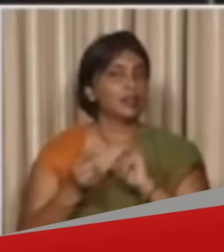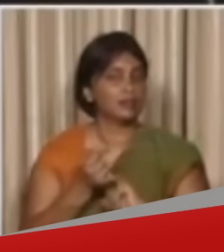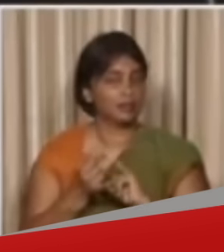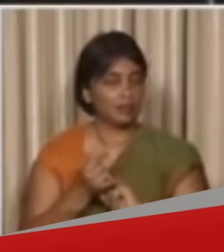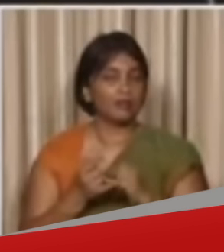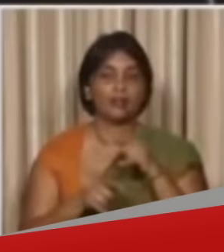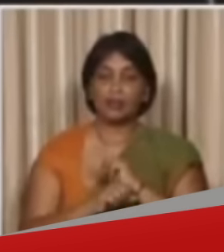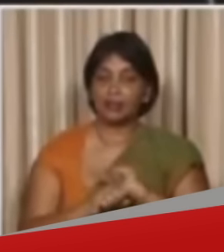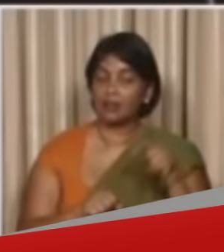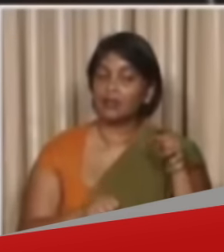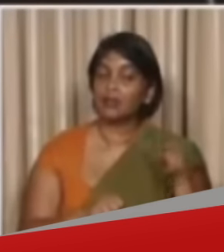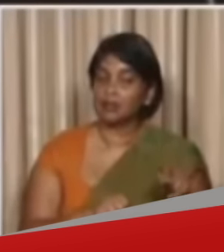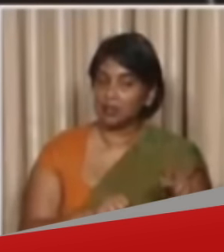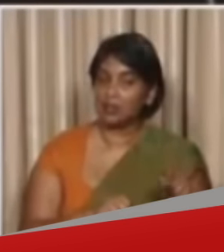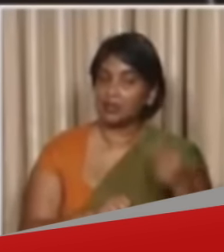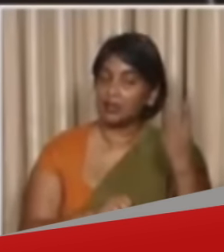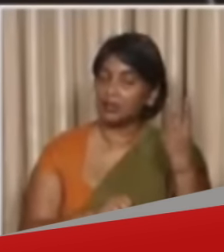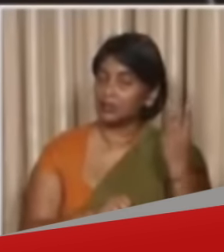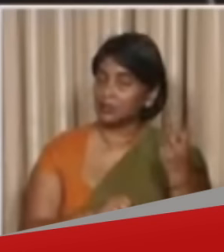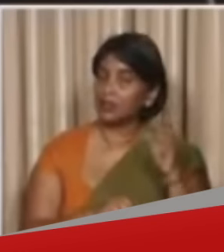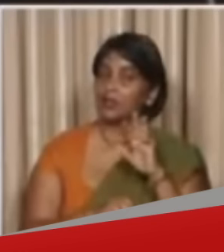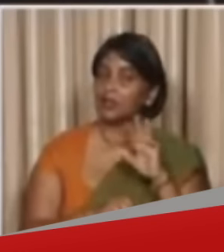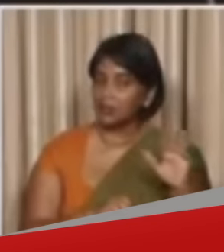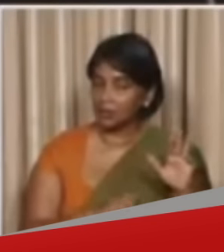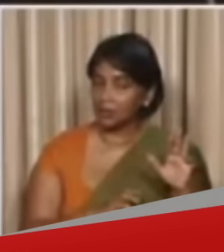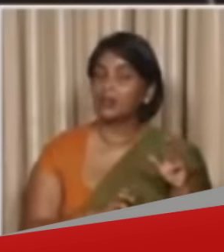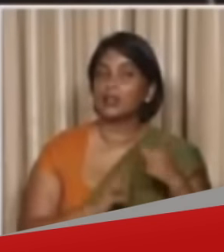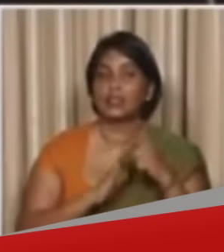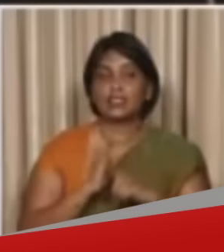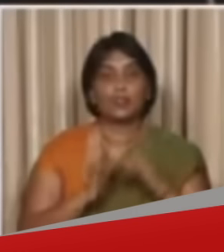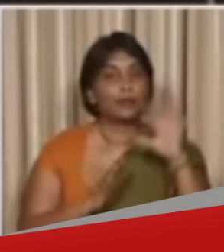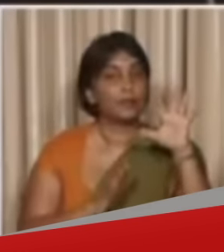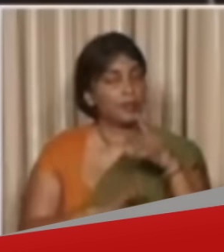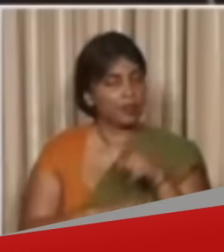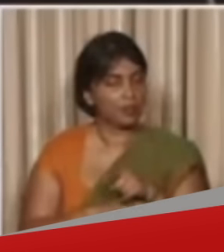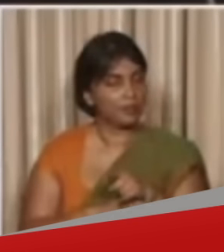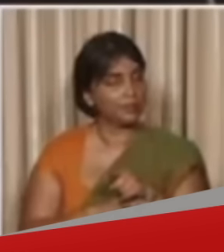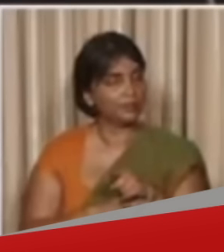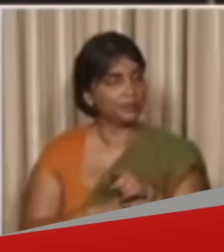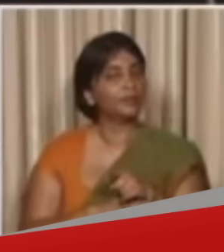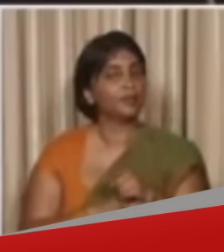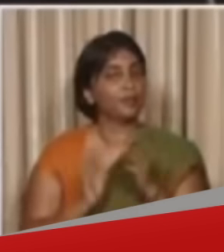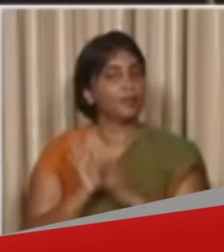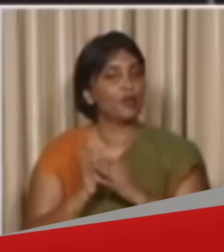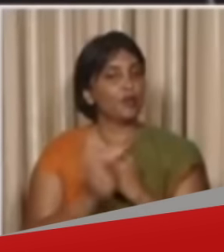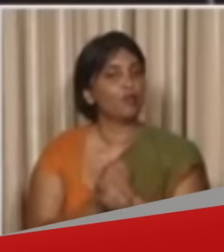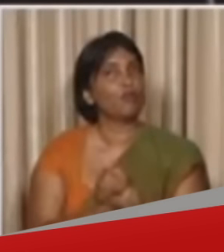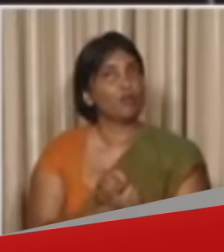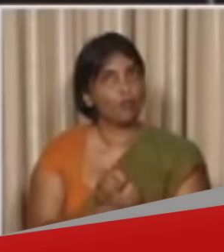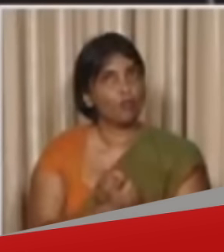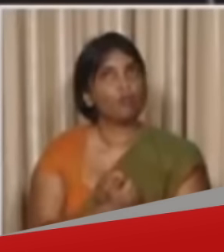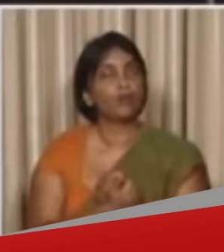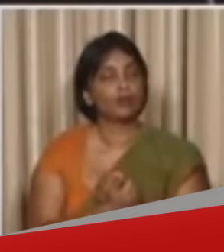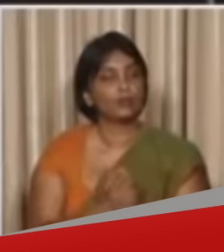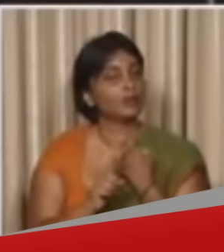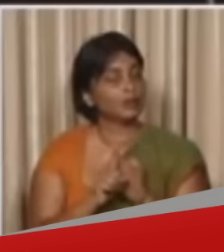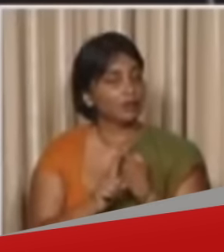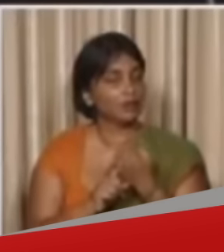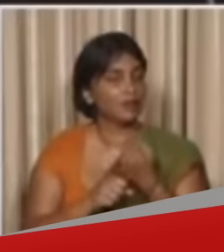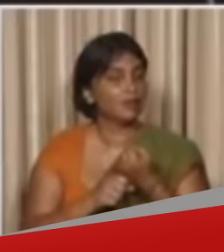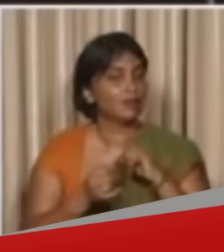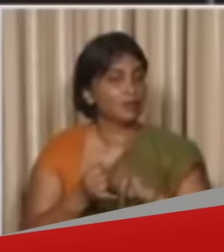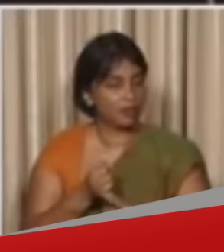නොමැති බව සඳහන් කරමින් 2019 ජනවාරි 5 වෙනිදා මාවලල්ල පොලිස් නිලධාරීන් කාත්තාන් කුඩියේ ග්‍රාම